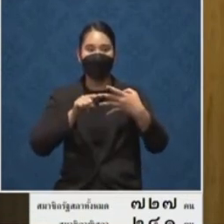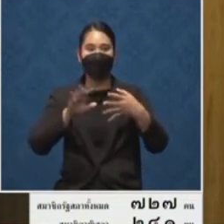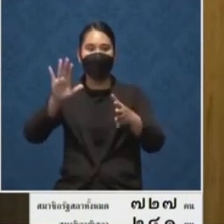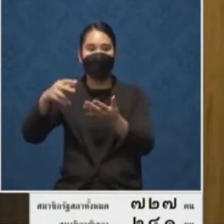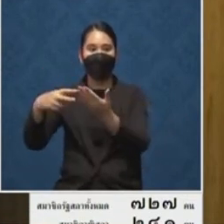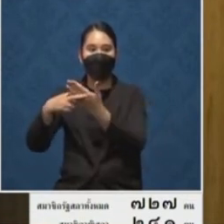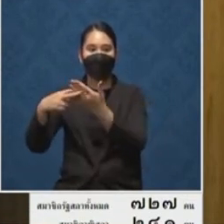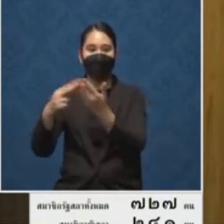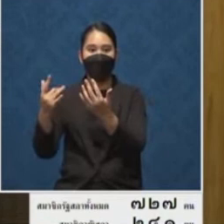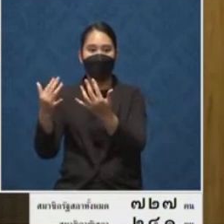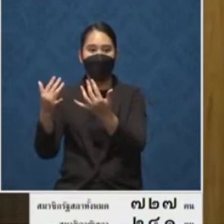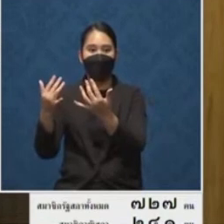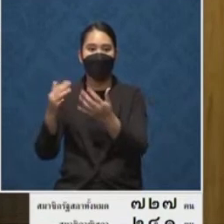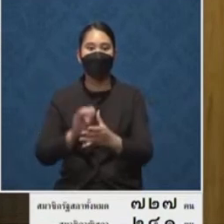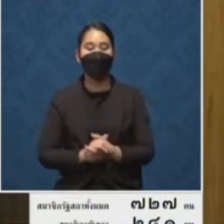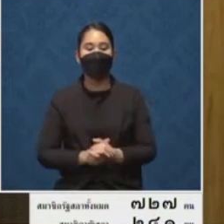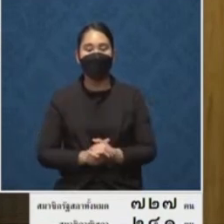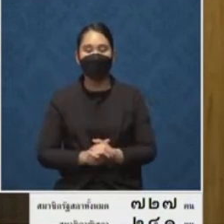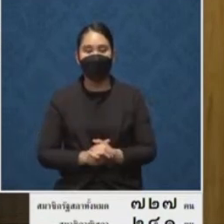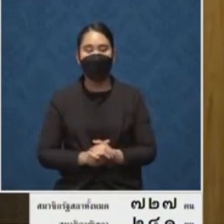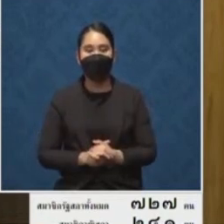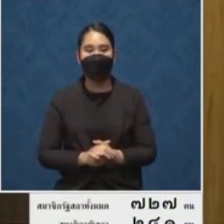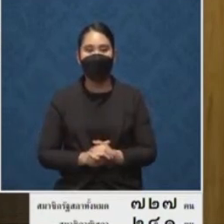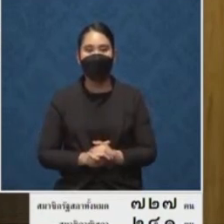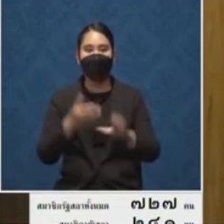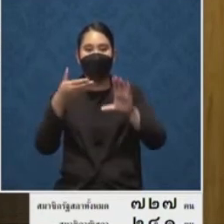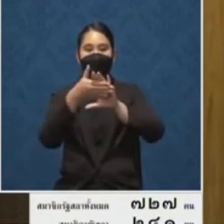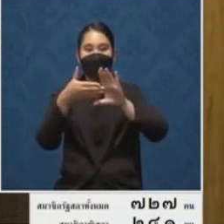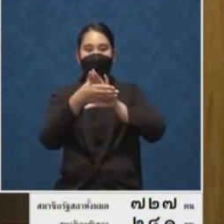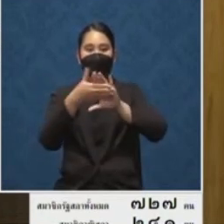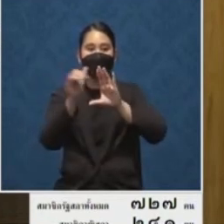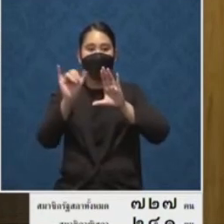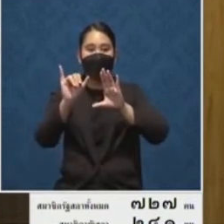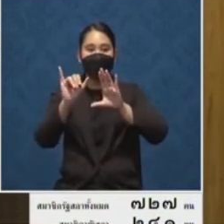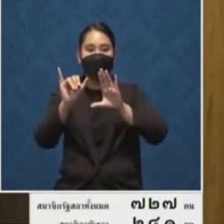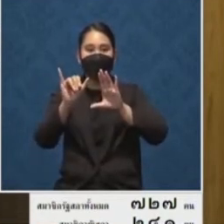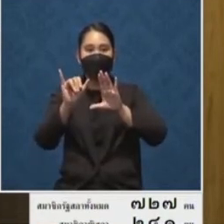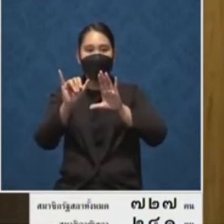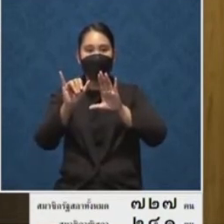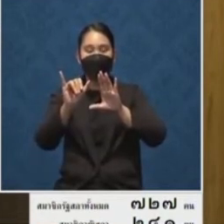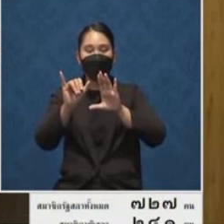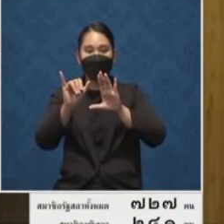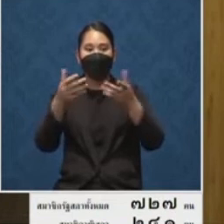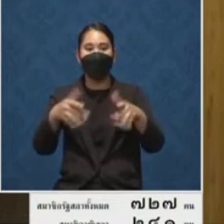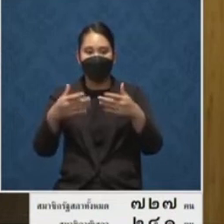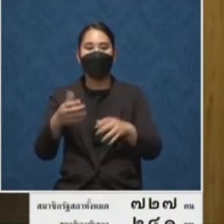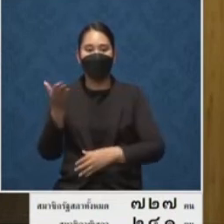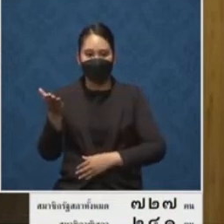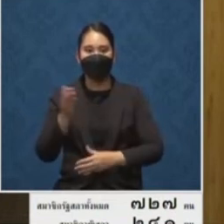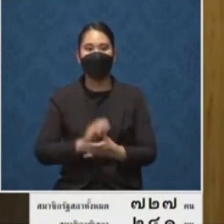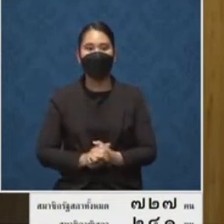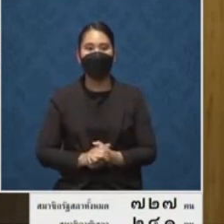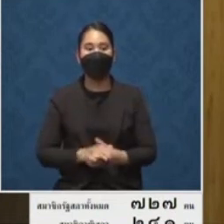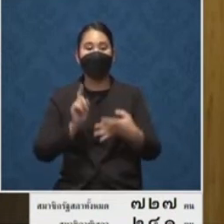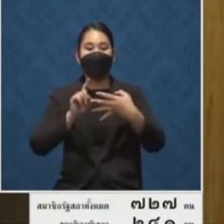ฉบับที่1รับหลักการฉบับที่2รับหลักการ เดี๋ยวก่อนครับเดี๋ยวก่อนฮะรอนิดนึงนะครับให้เข้าชื่อก่อน